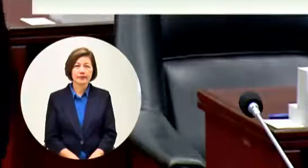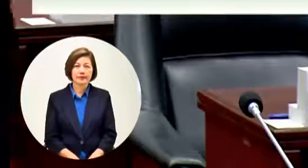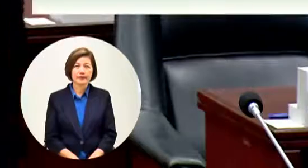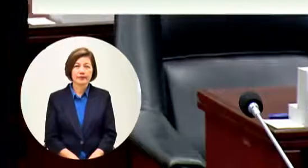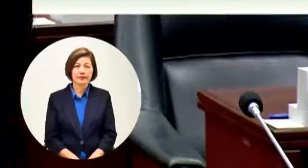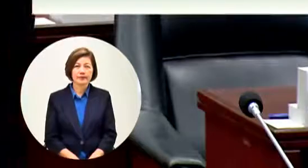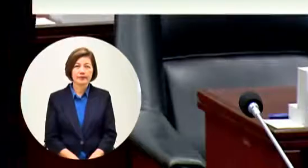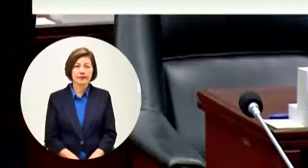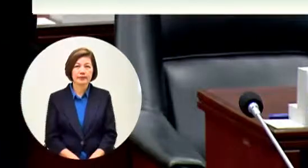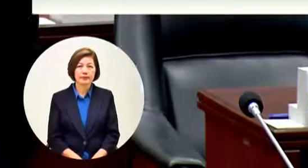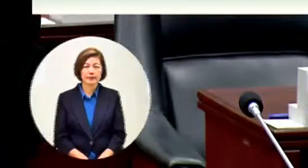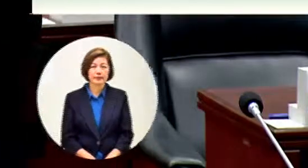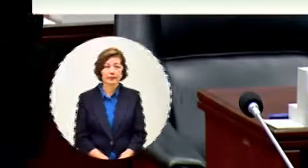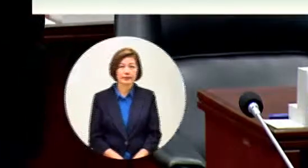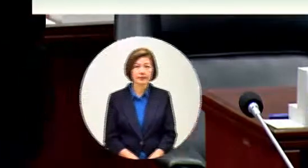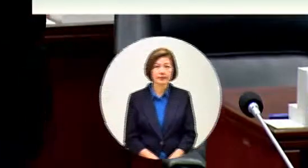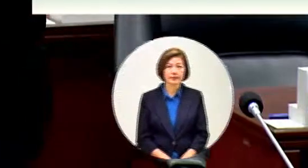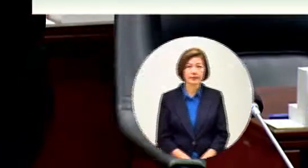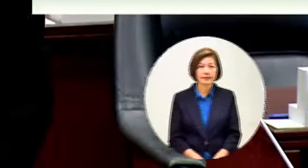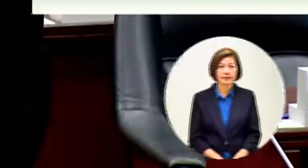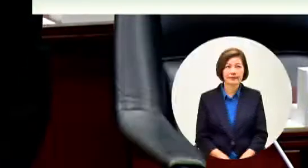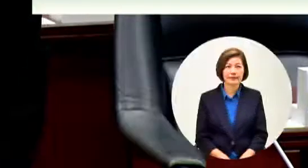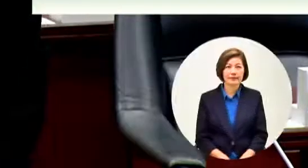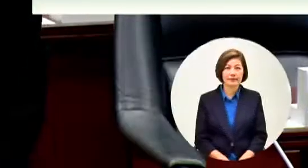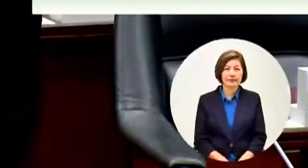迄个平板一个无。